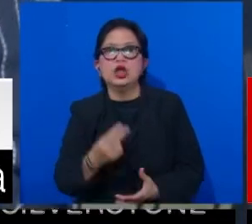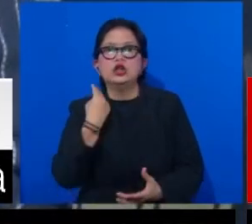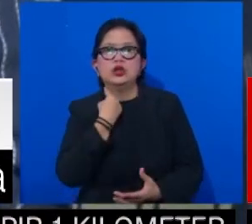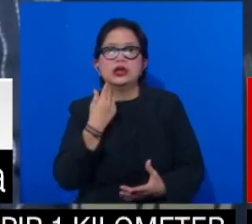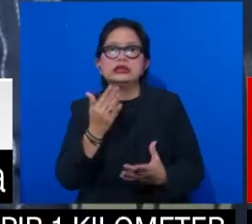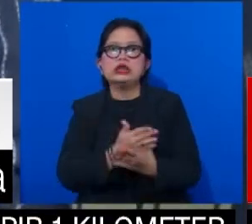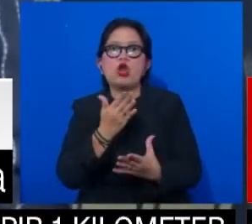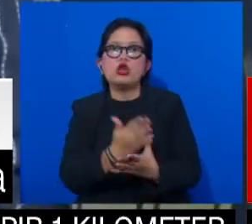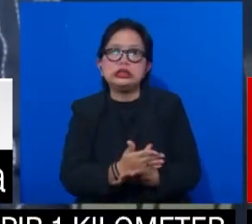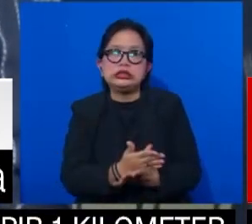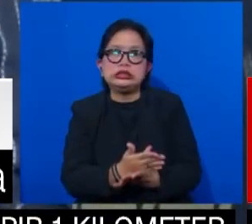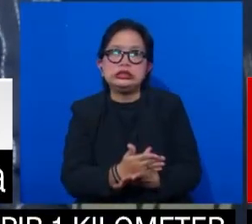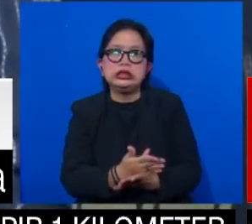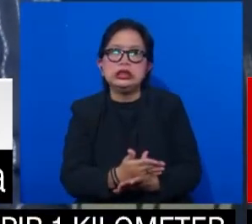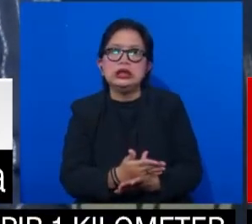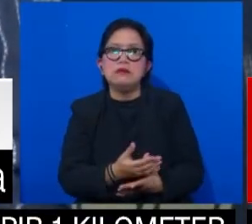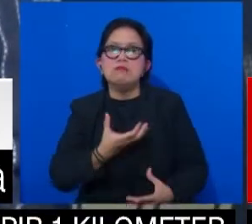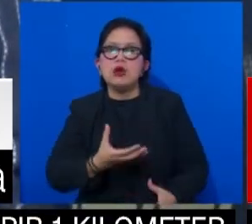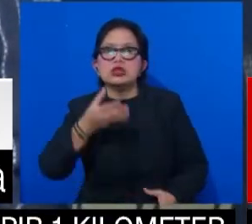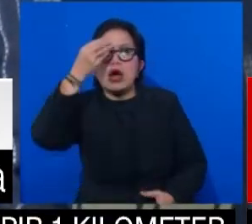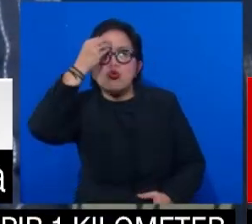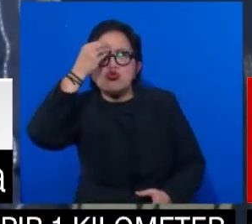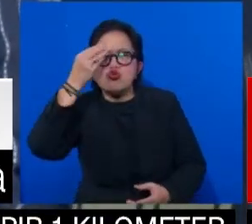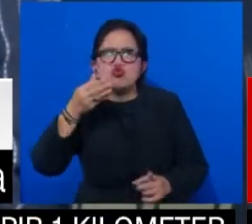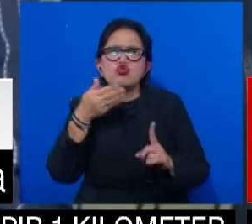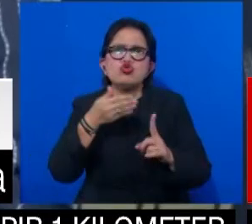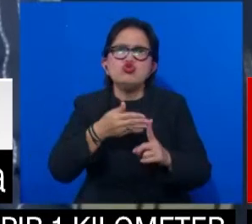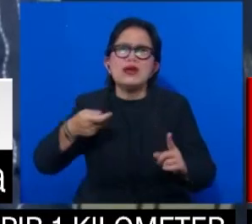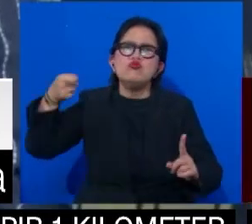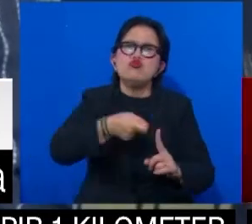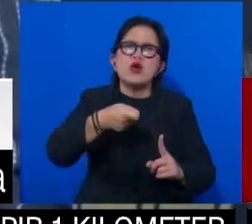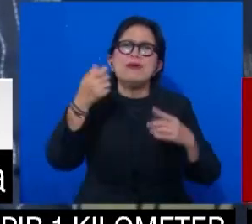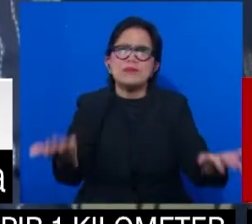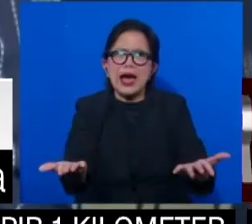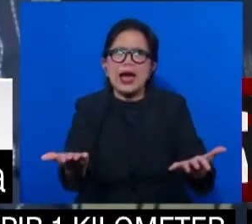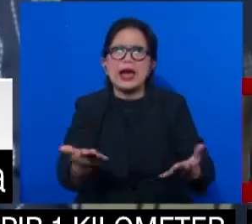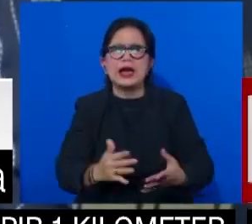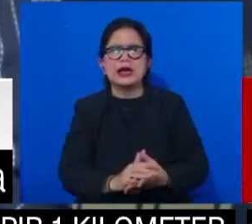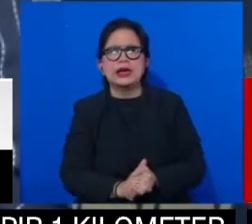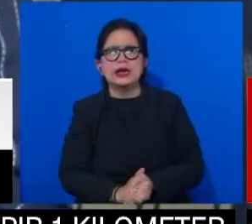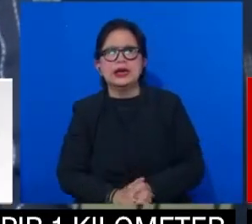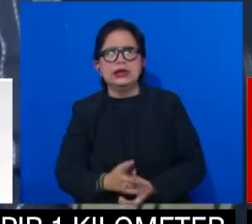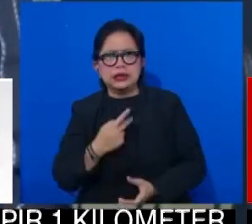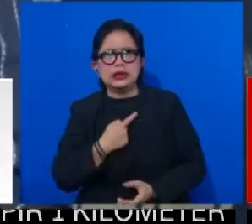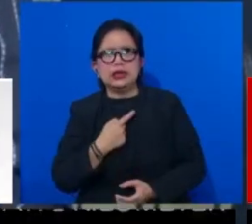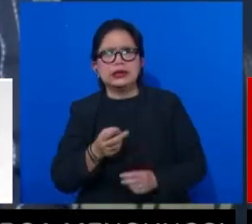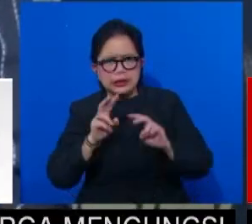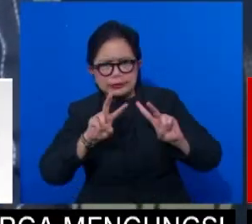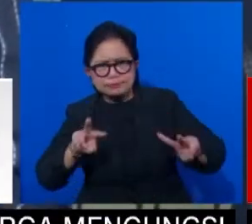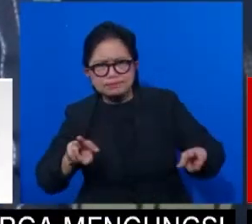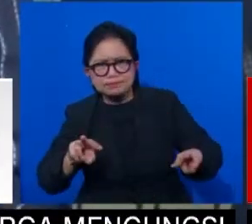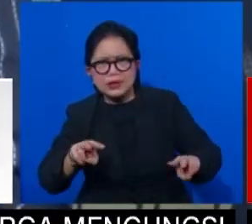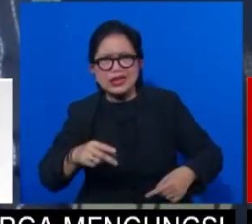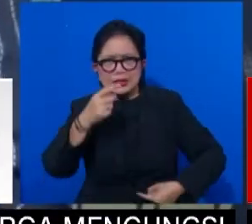mengetahui motif sebenarnya daripada pelaku-pelaku ini. Karena memang kita lihat selama investigasi yang bersangkutan